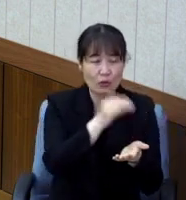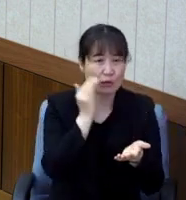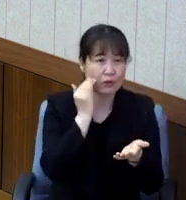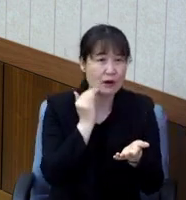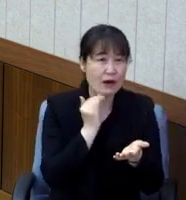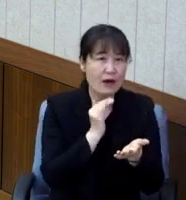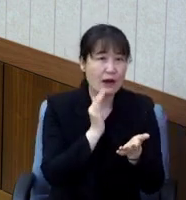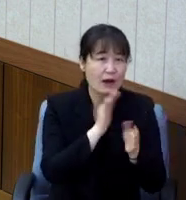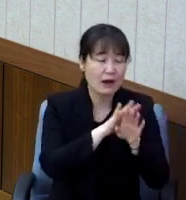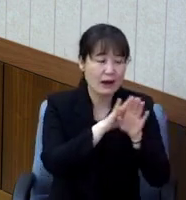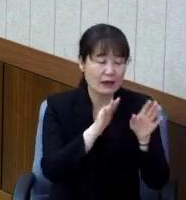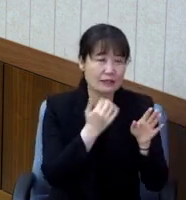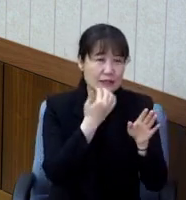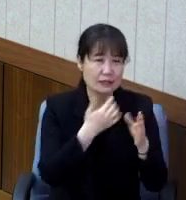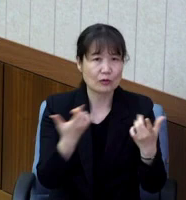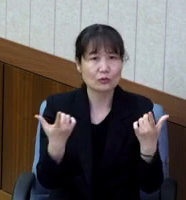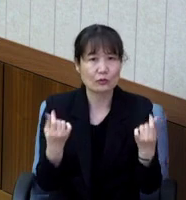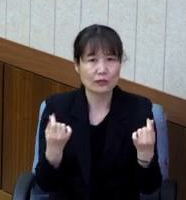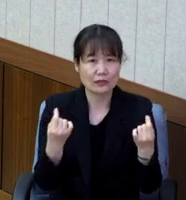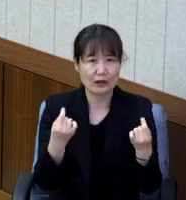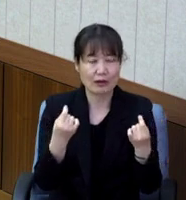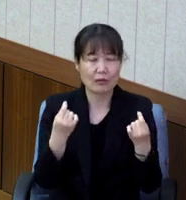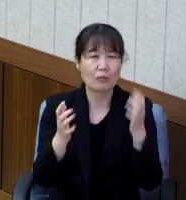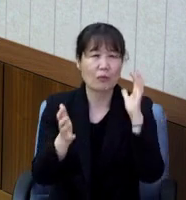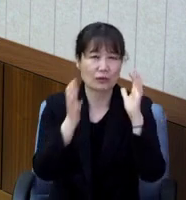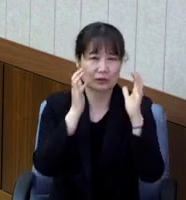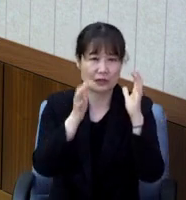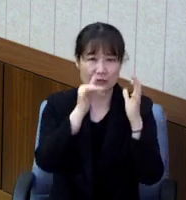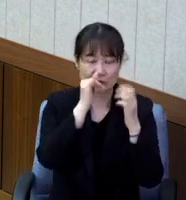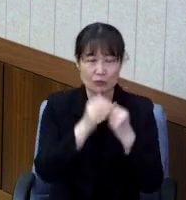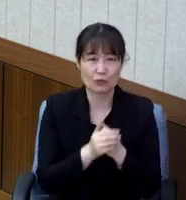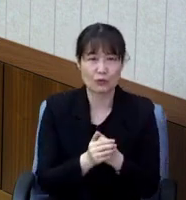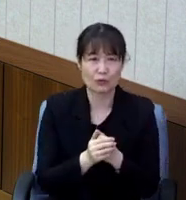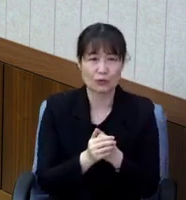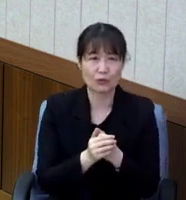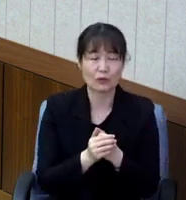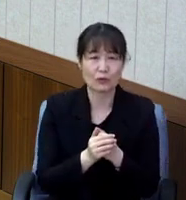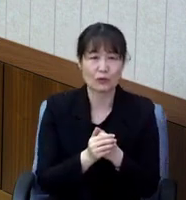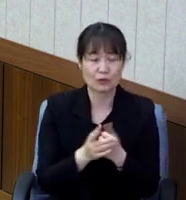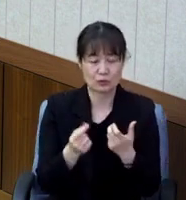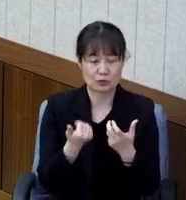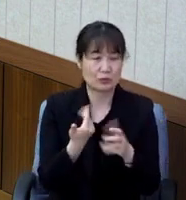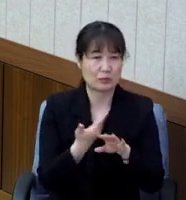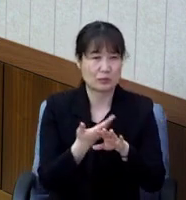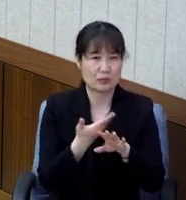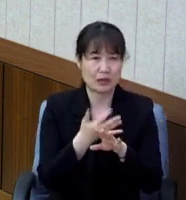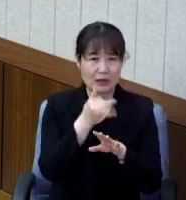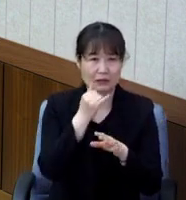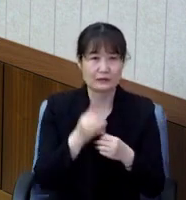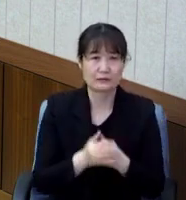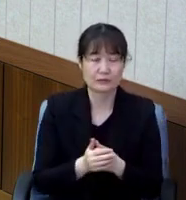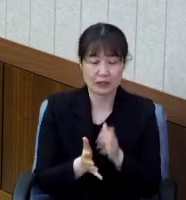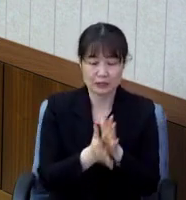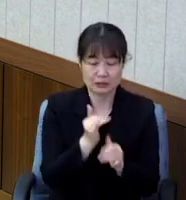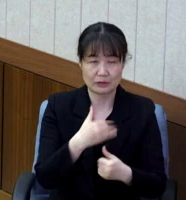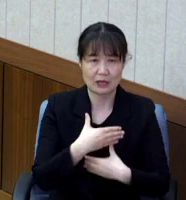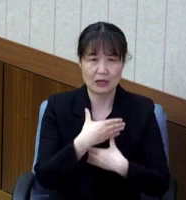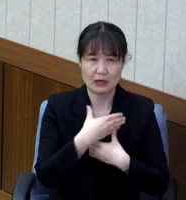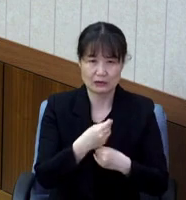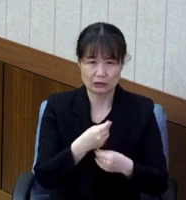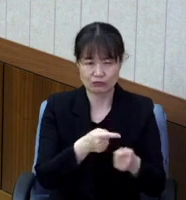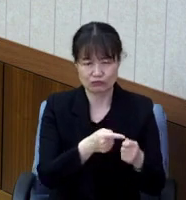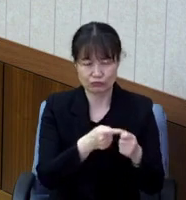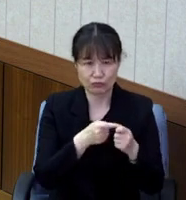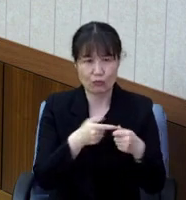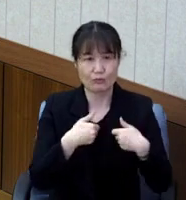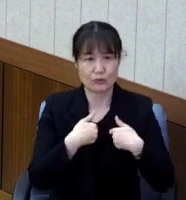하늘색이 혼란을 일으킬 수 있으며 시인성 또한 매우 떨어져 보입니다. 시민의 안전을 최우선으로